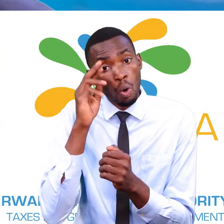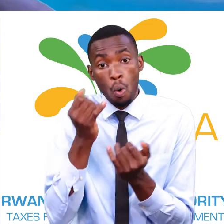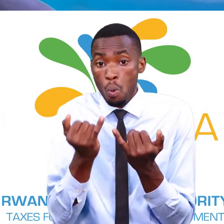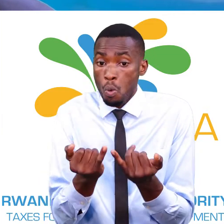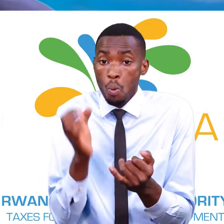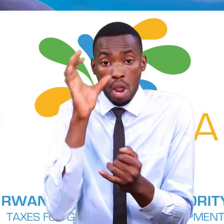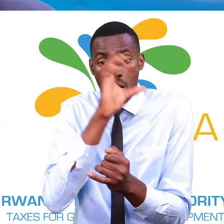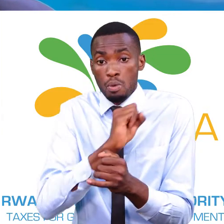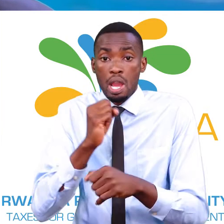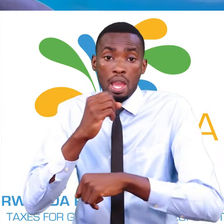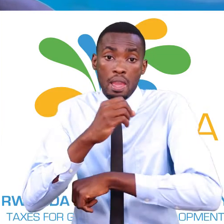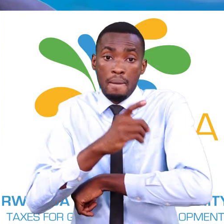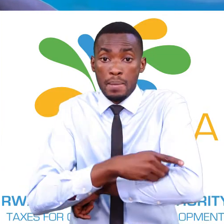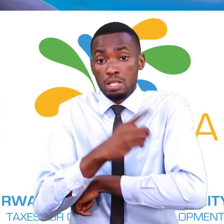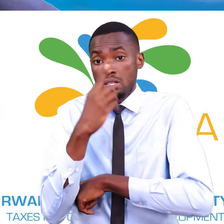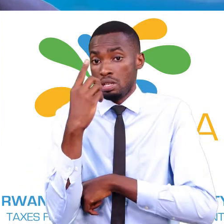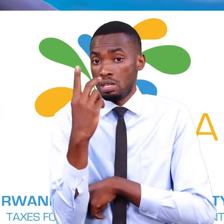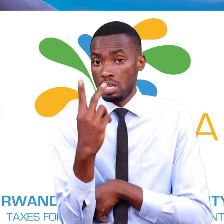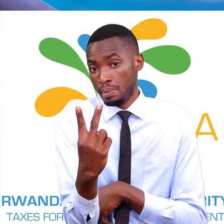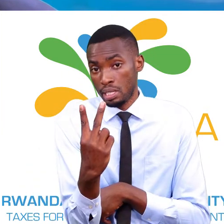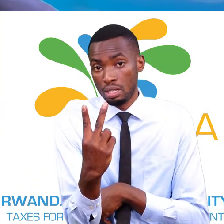iminsi dusigaranye iminsi ibiri